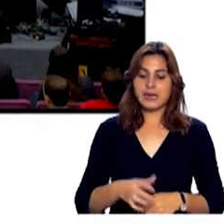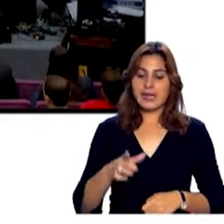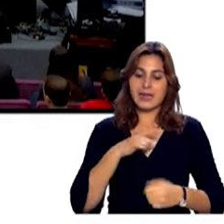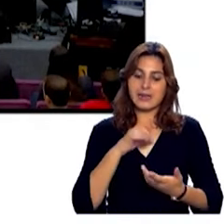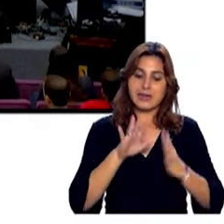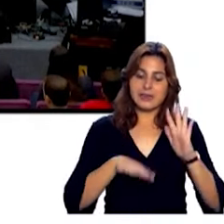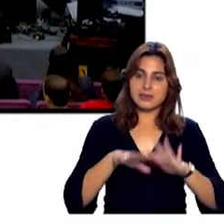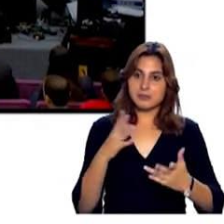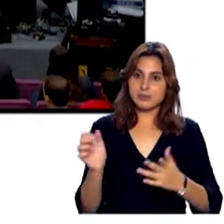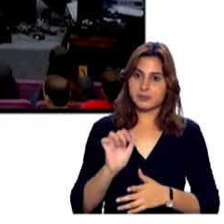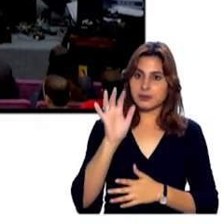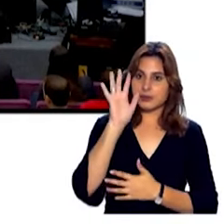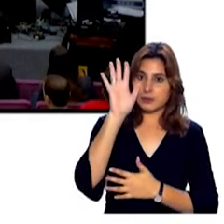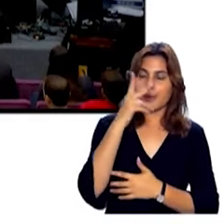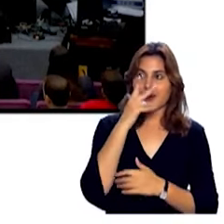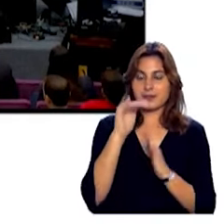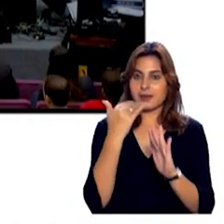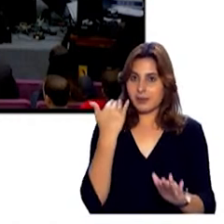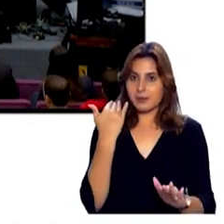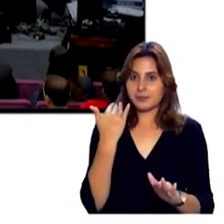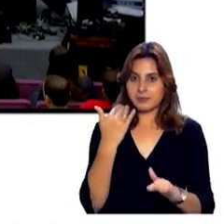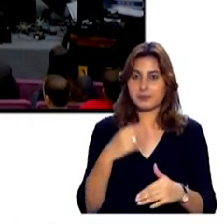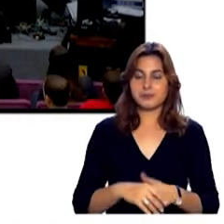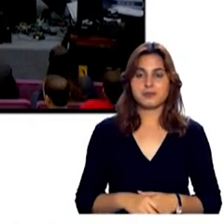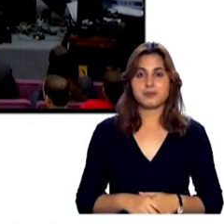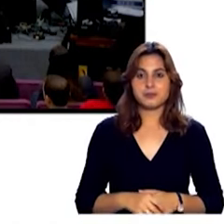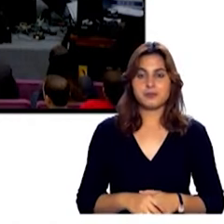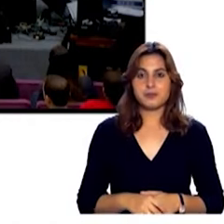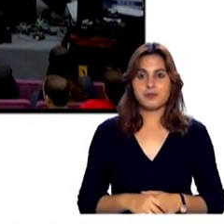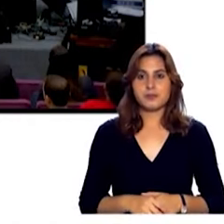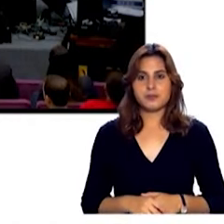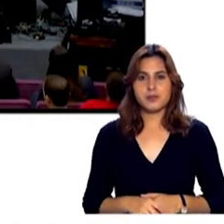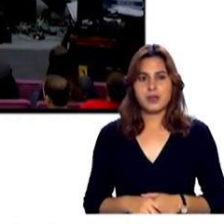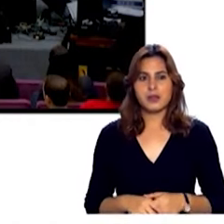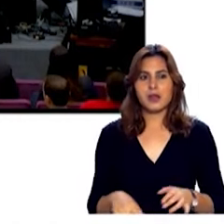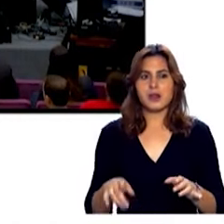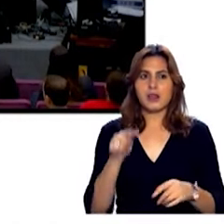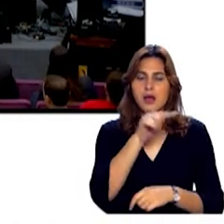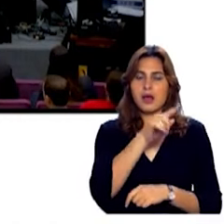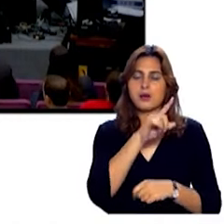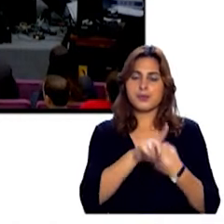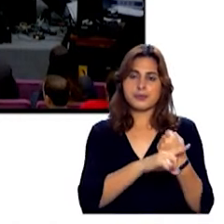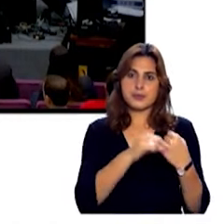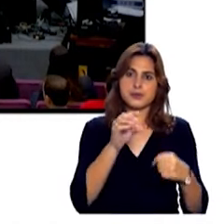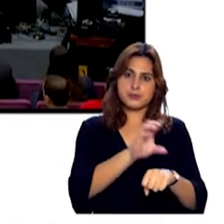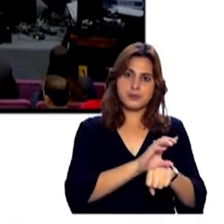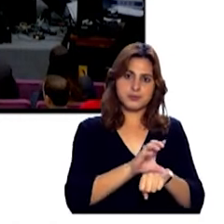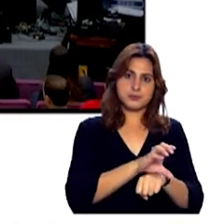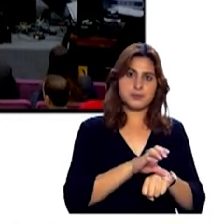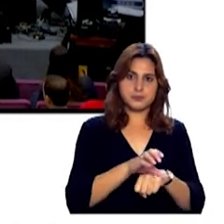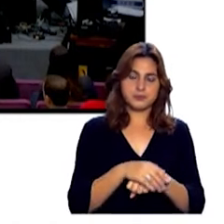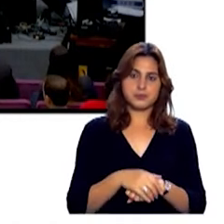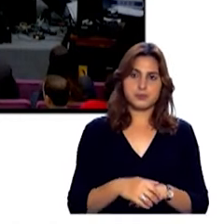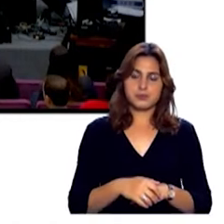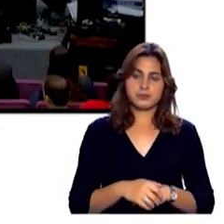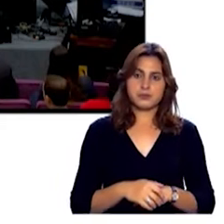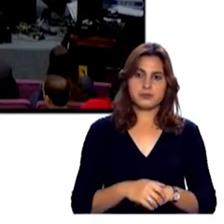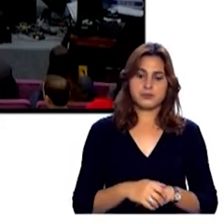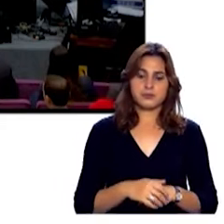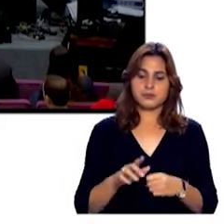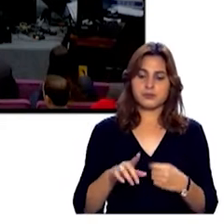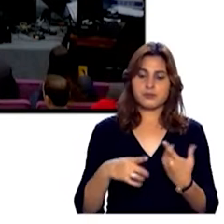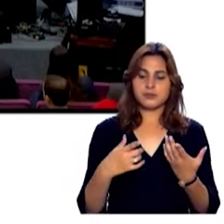111 Della costituzione non sarebbe compatibile con l'articolo 111 Della costituzione una disciplina modellata